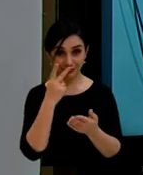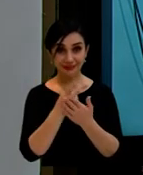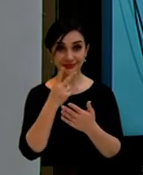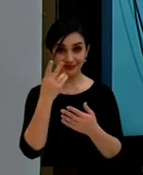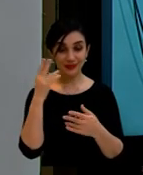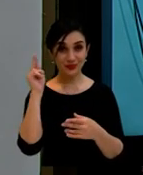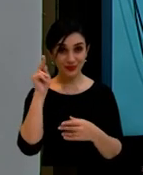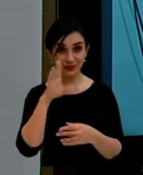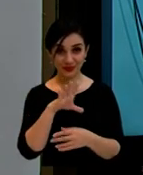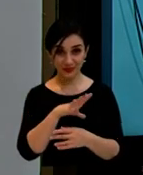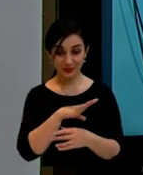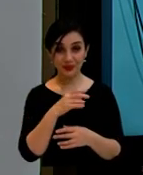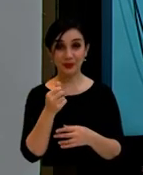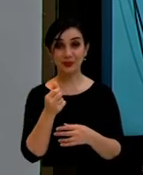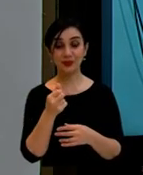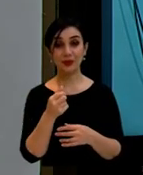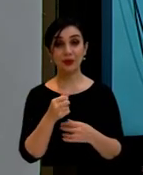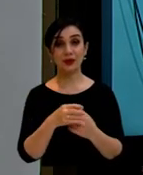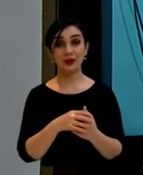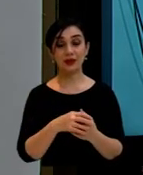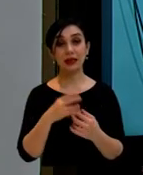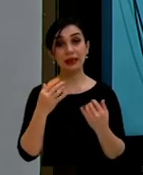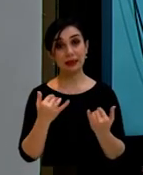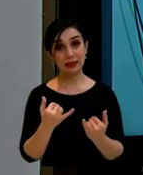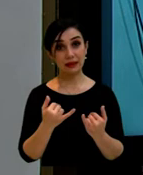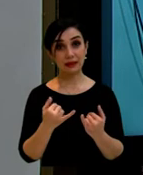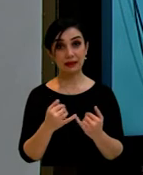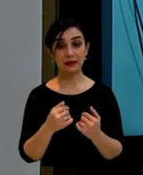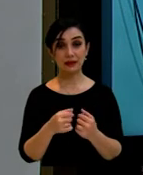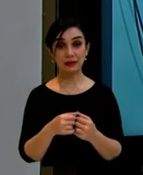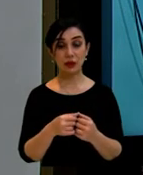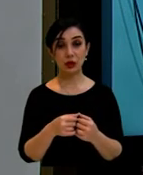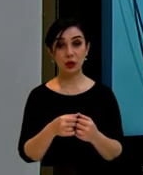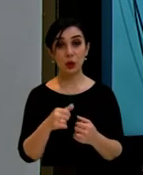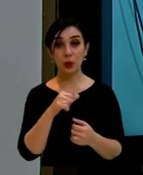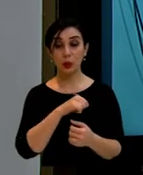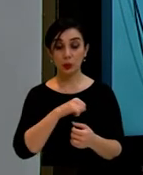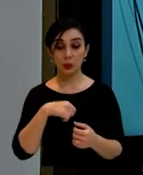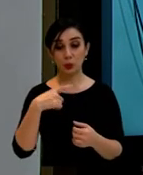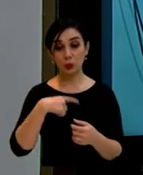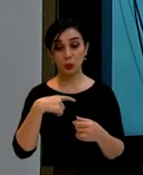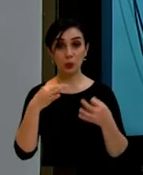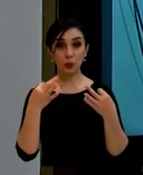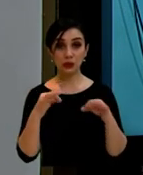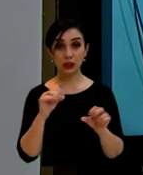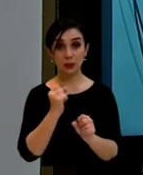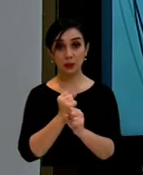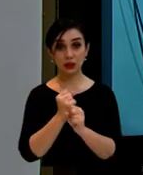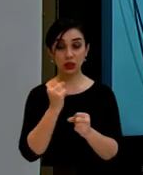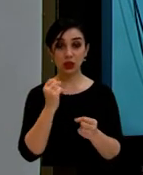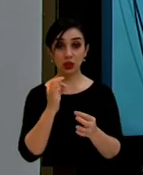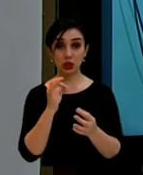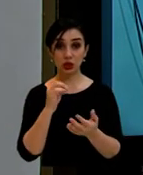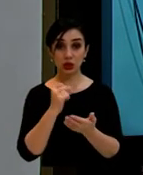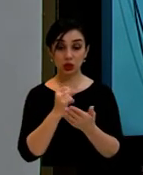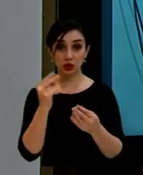Darsligingizdagi topshiriqlarni bir nechasi bilan tanishdik. Endi esa mustaqil bajaradigan ishingizni belgilab oling.